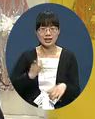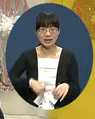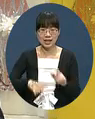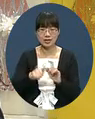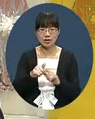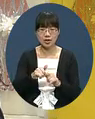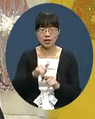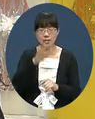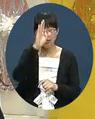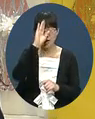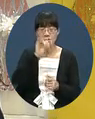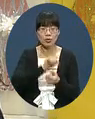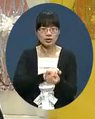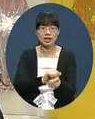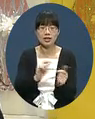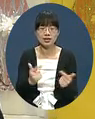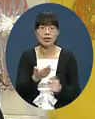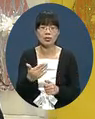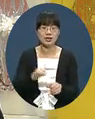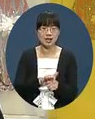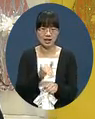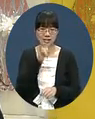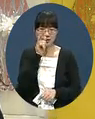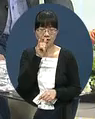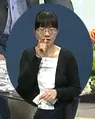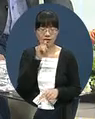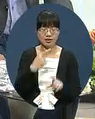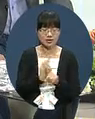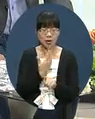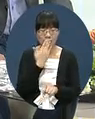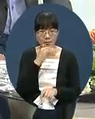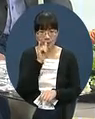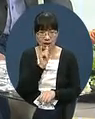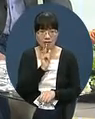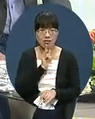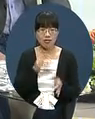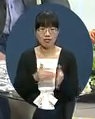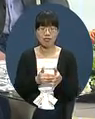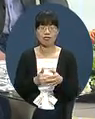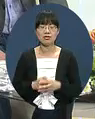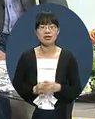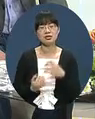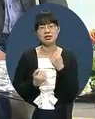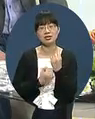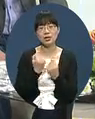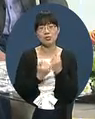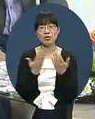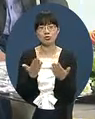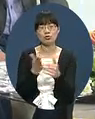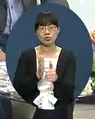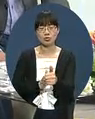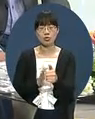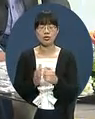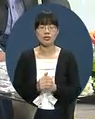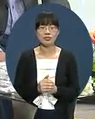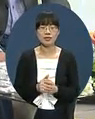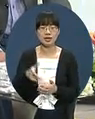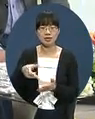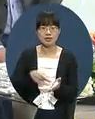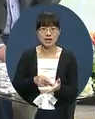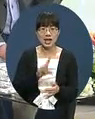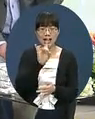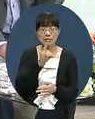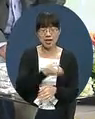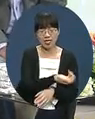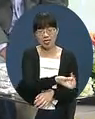아니다. 여러분들의 사랑이 좀 있으면 반드시 치료될 병이다 하는 걸 이렇게 설명을 해주시고 피자 한 판 이렇게 쭉